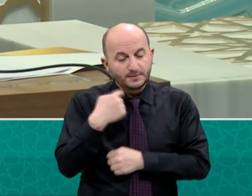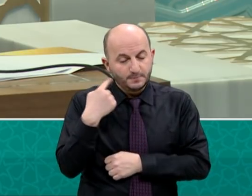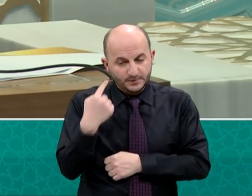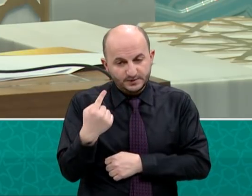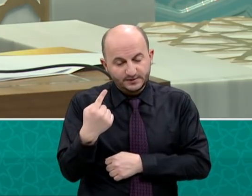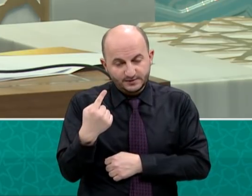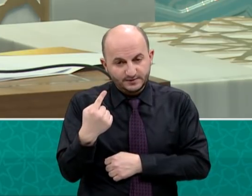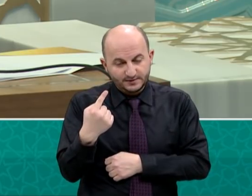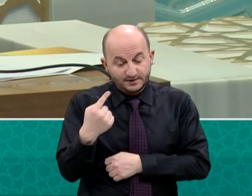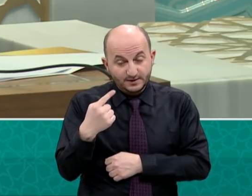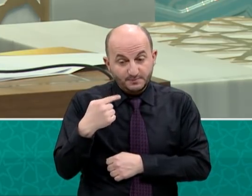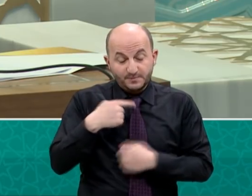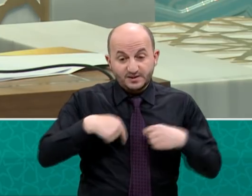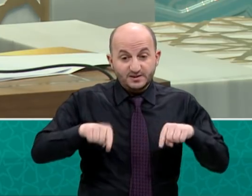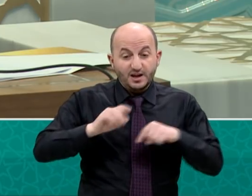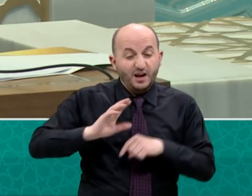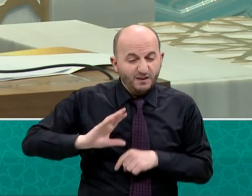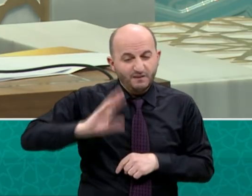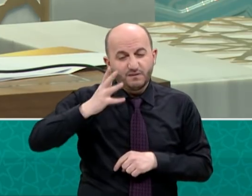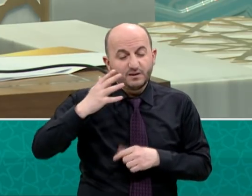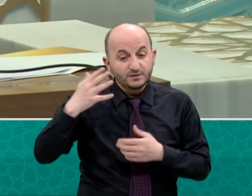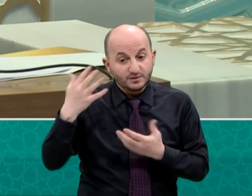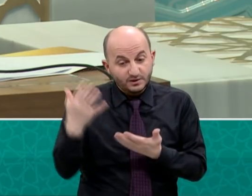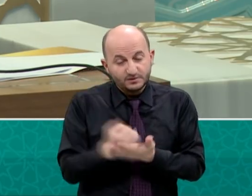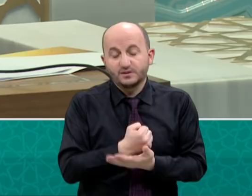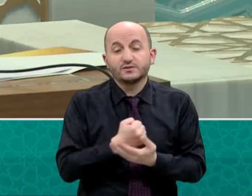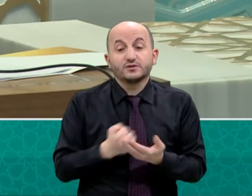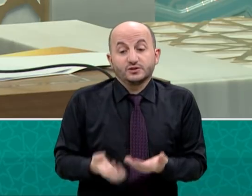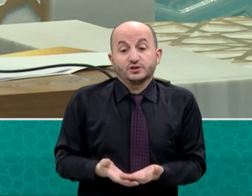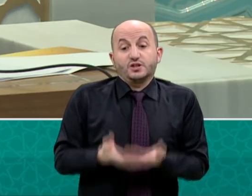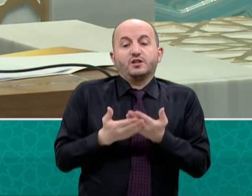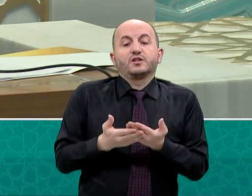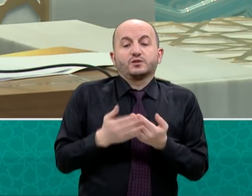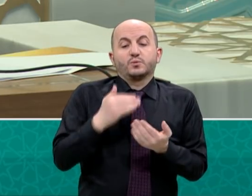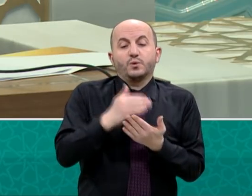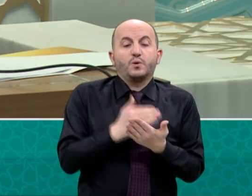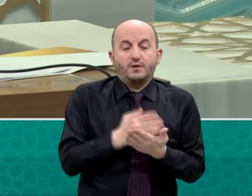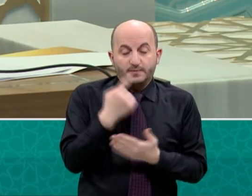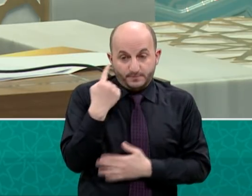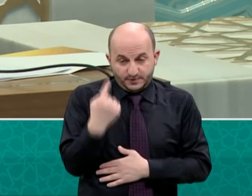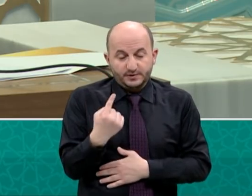en çok kazanç sağlayacak hususlardan birisidir değerli kardeşlerim.